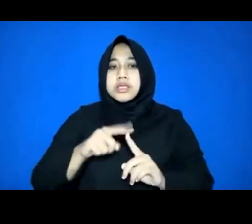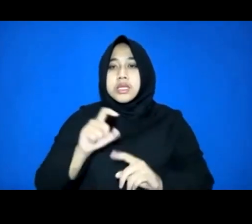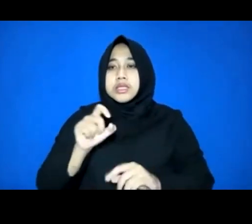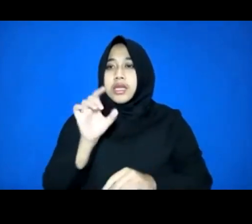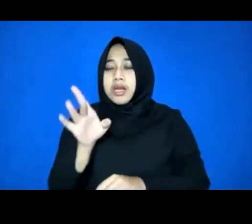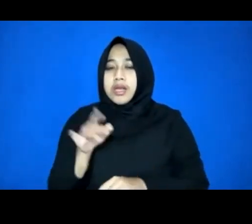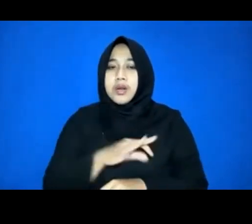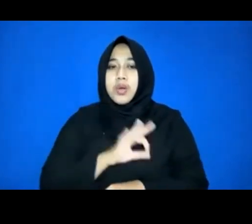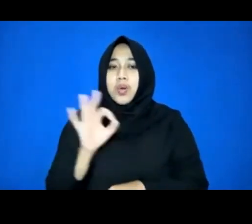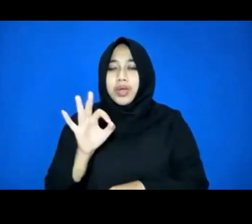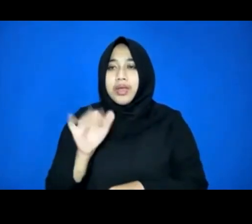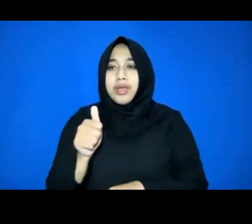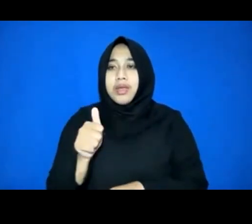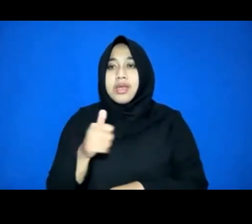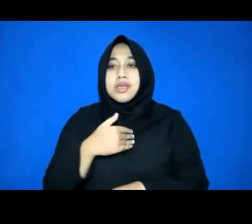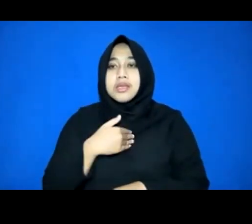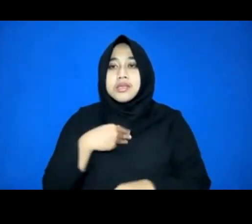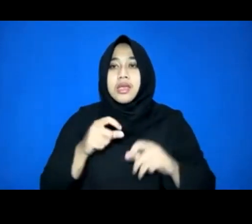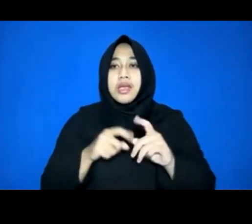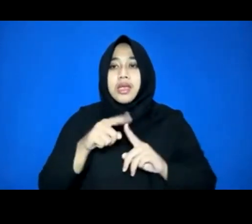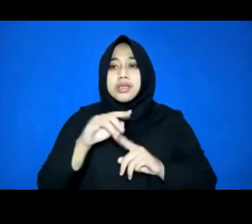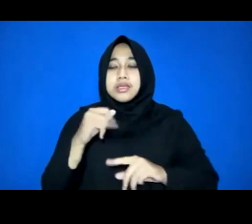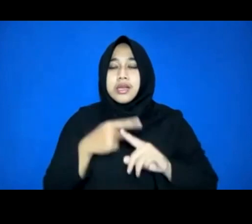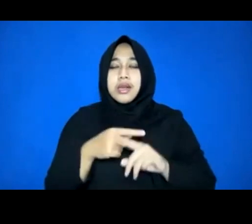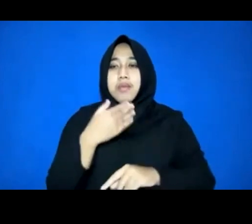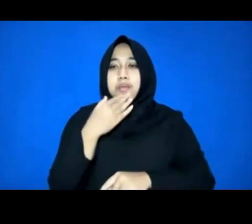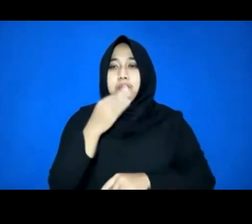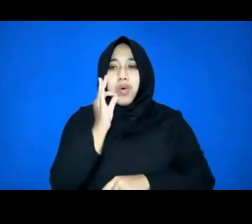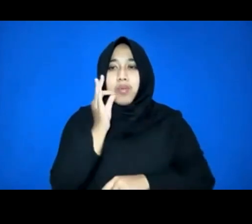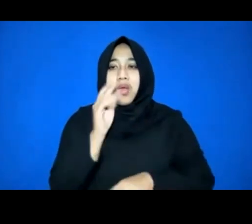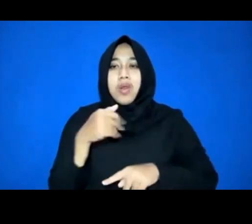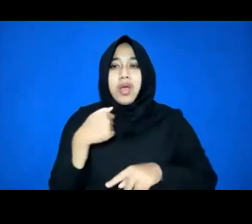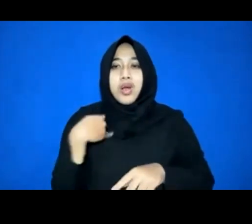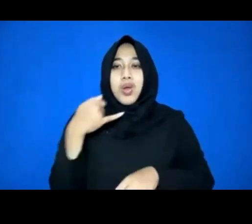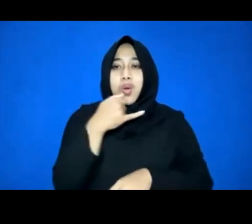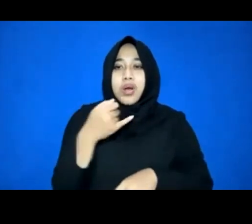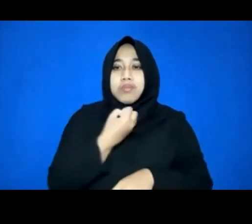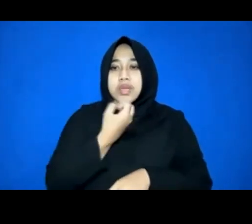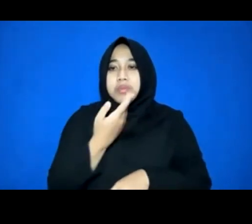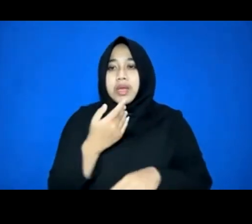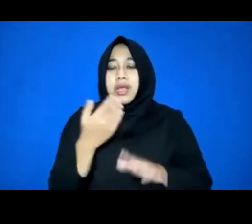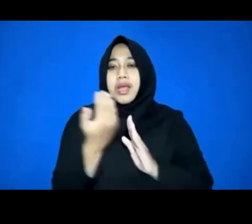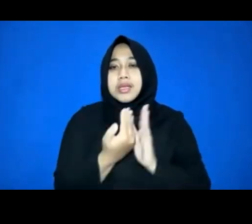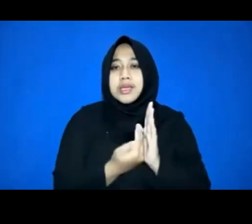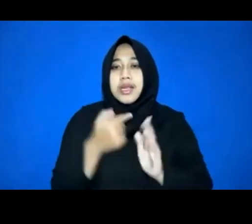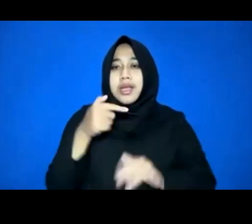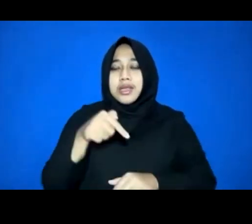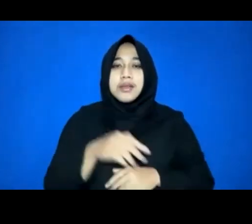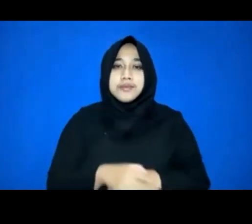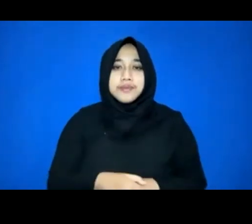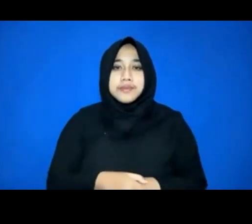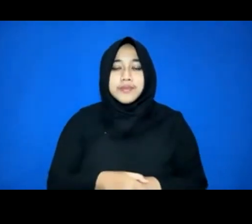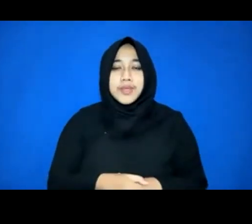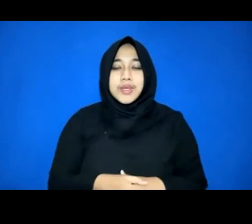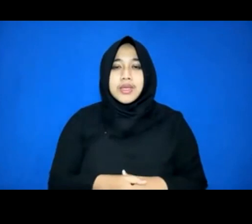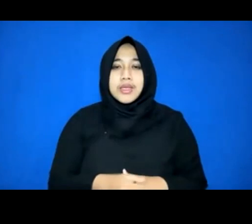Baiklah, saya Esti, sekali lagi mohon maaf juga apabila ada kekurangan dalam menyampaikan sesi ini. Dan juga